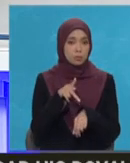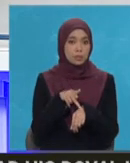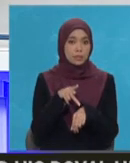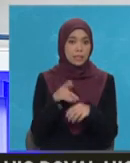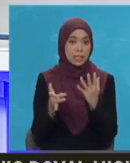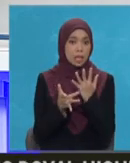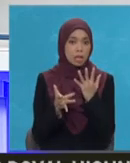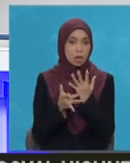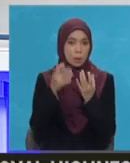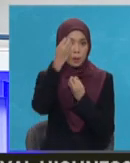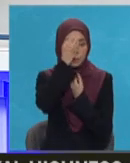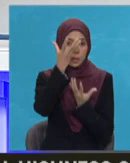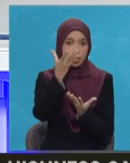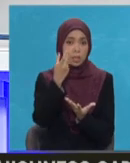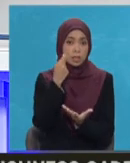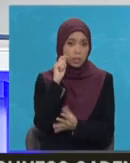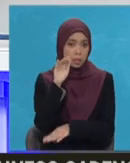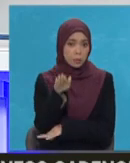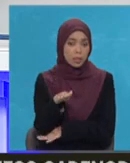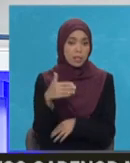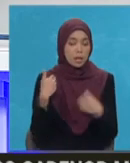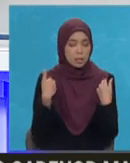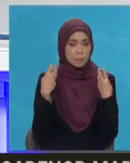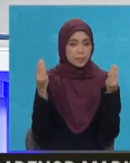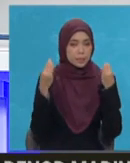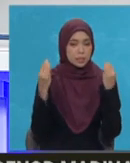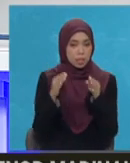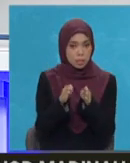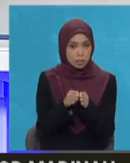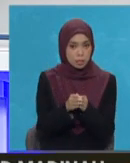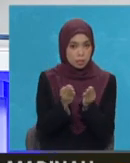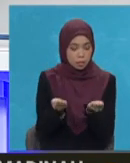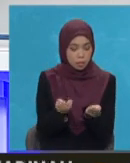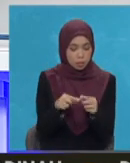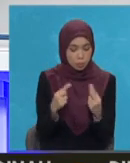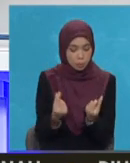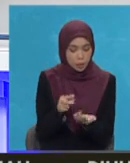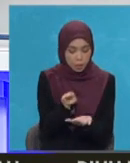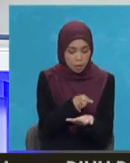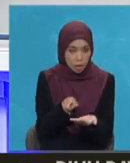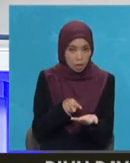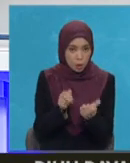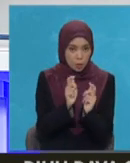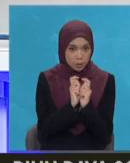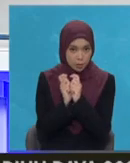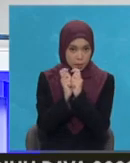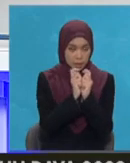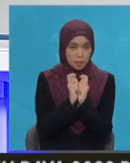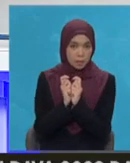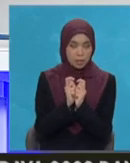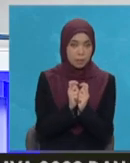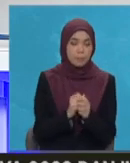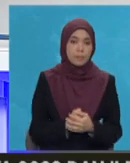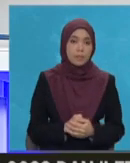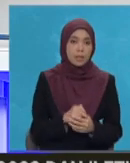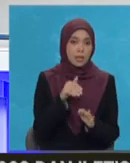maklumat petang tadi meneruskan lagi majelis berita majelis berlangsung di masjid Kampung belimbing